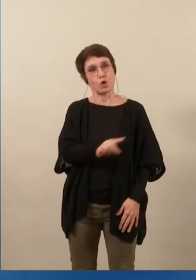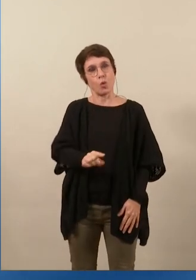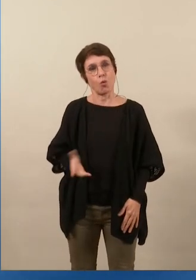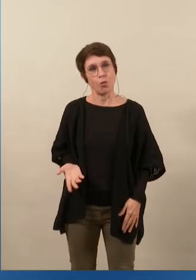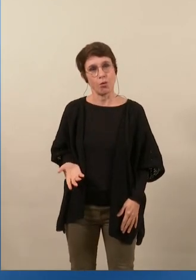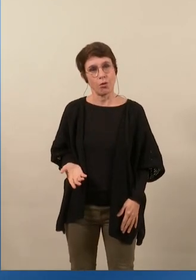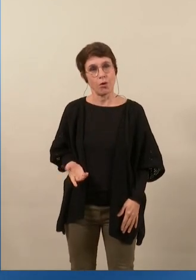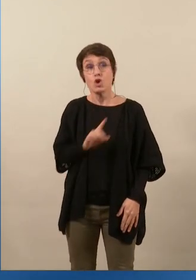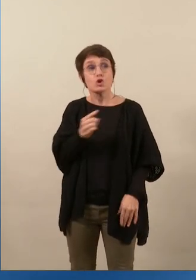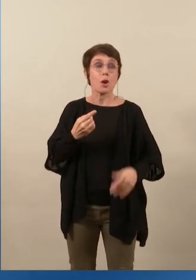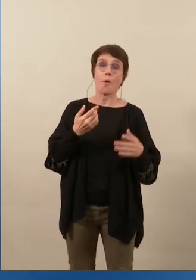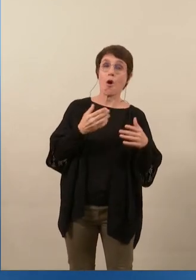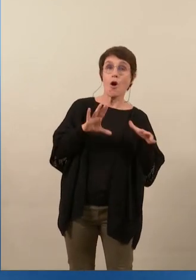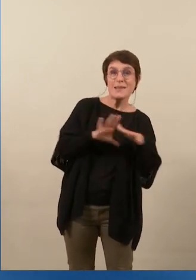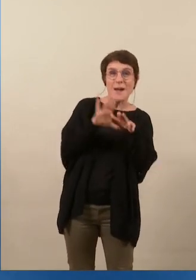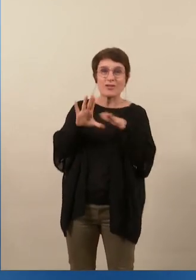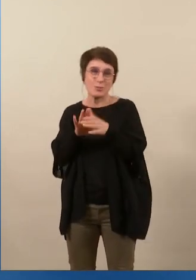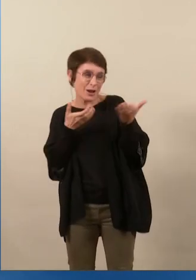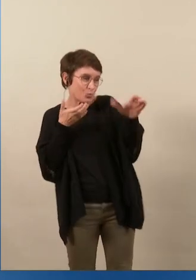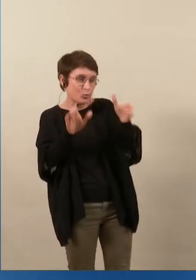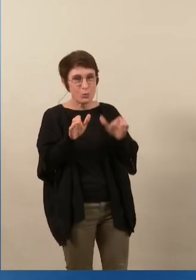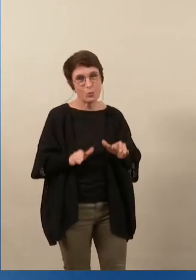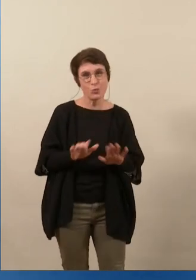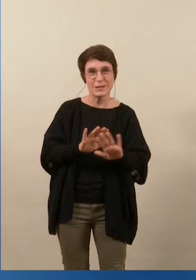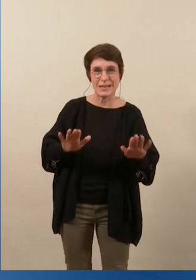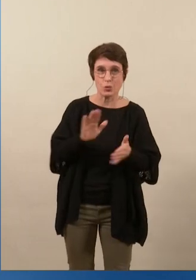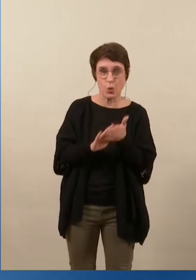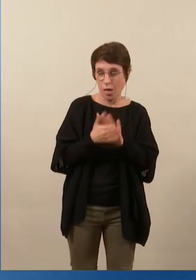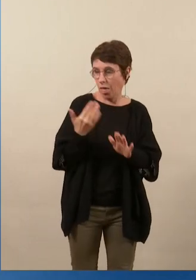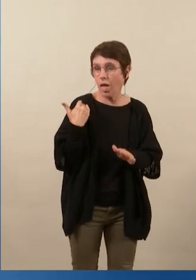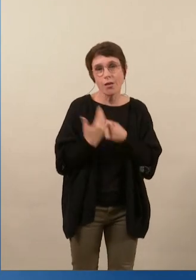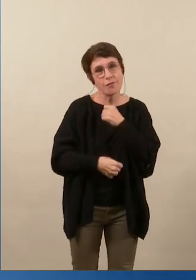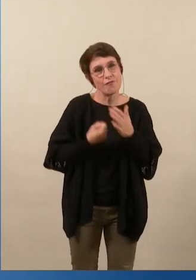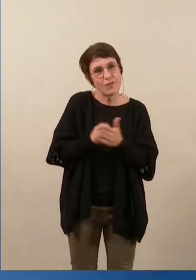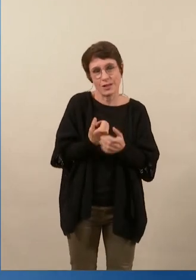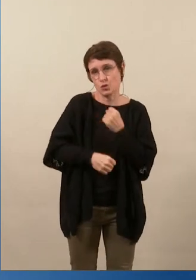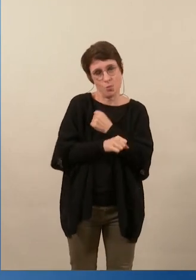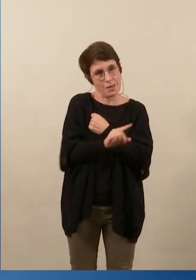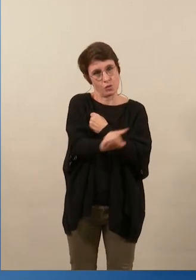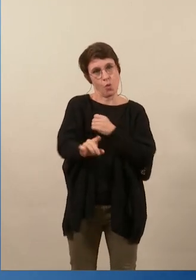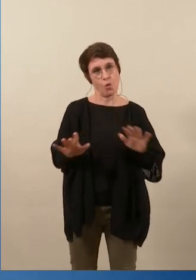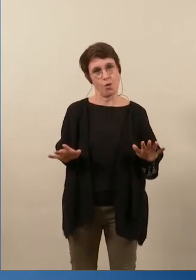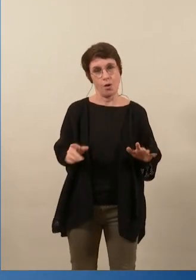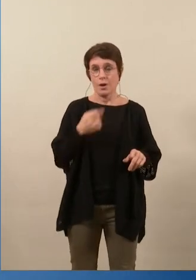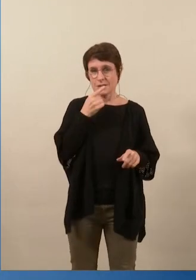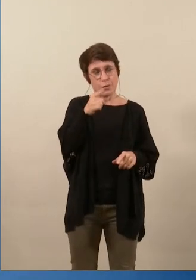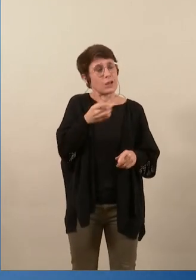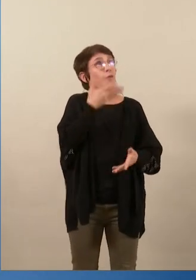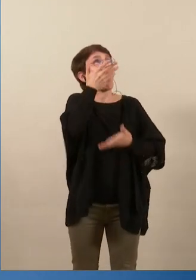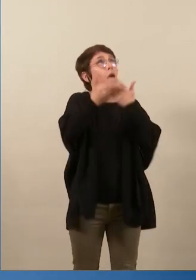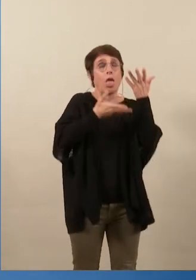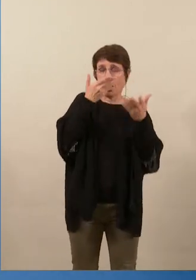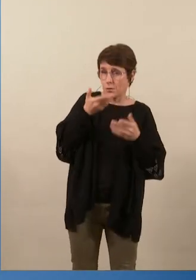ce ne sont pas que des illustrations qui ont été rajoutées fin de semaine donc vous vous faites du vent c'est-à-dire